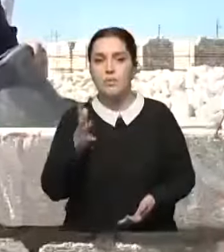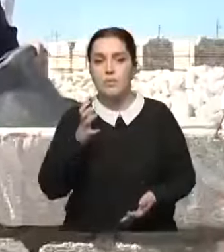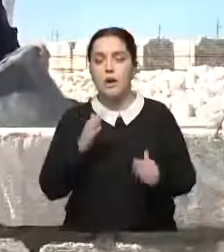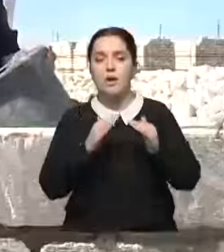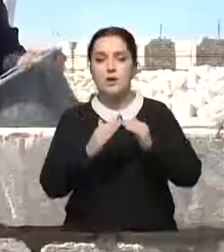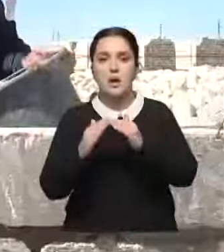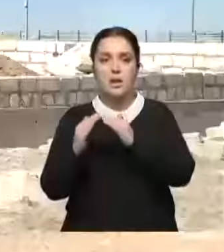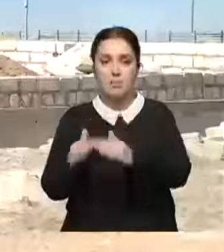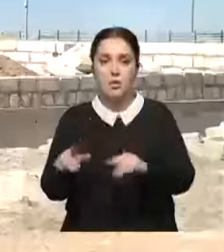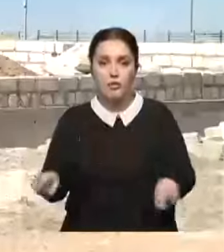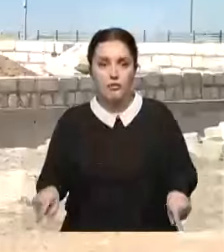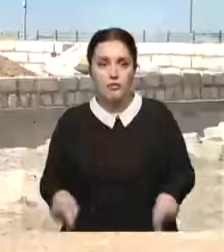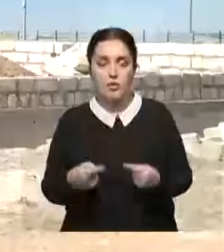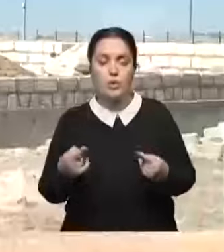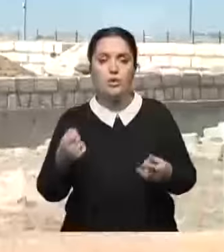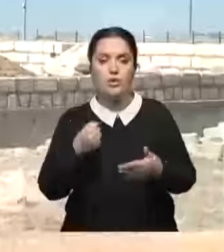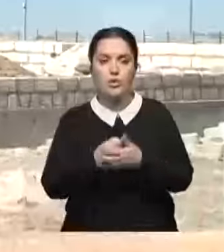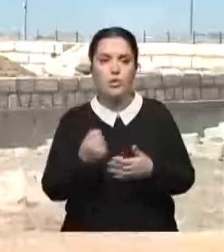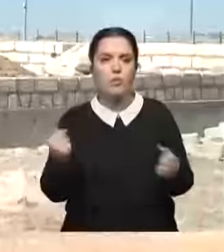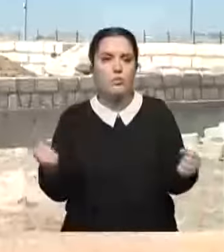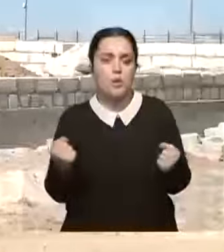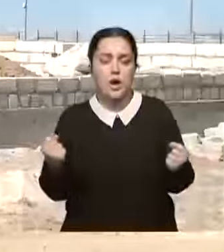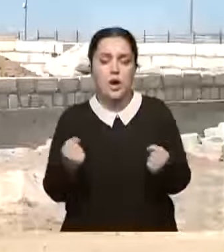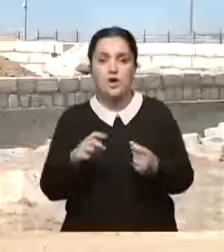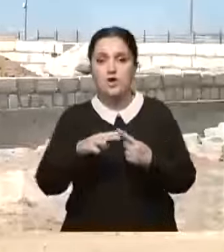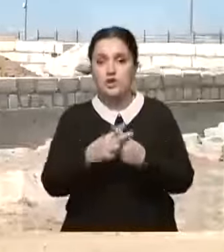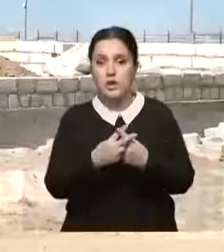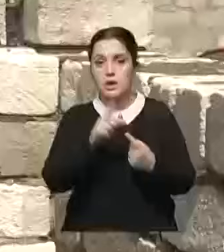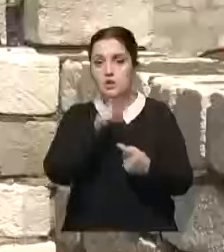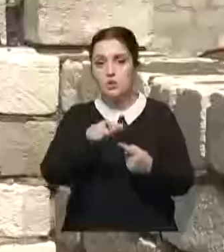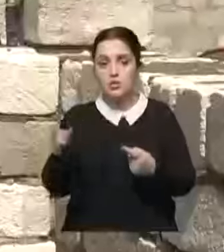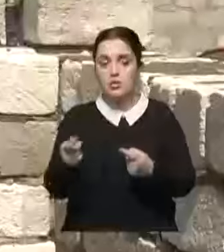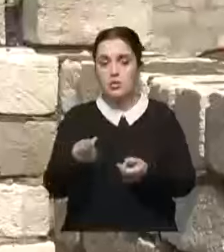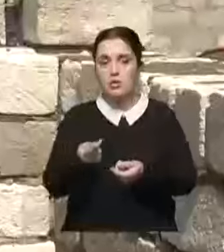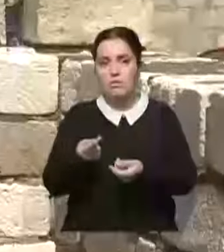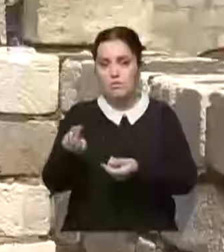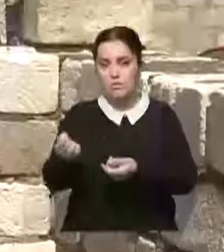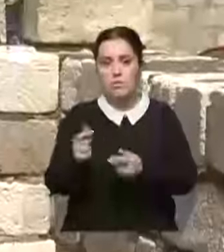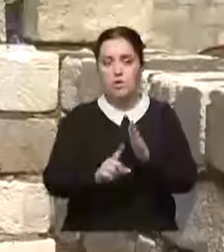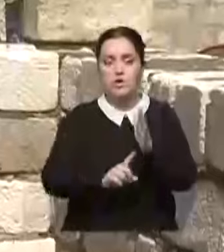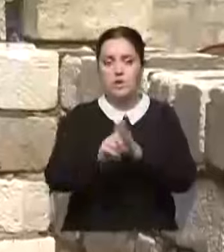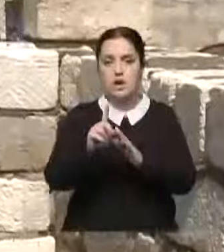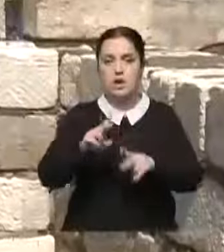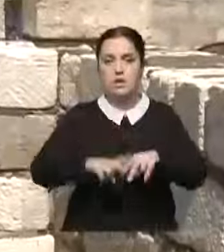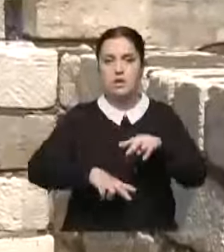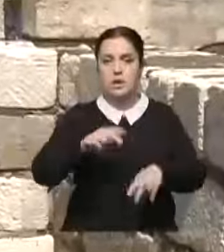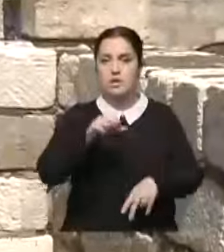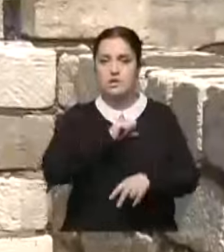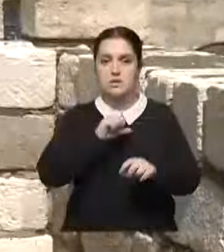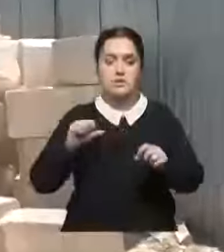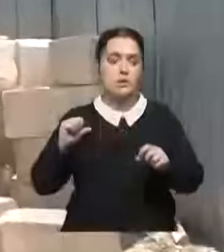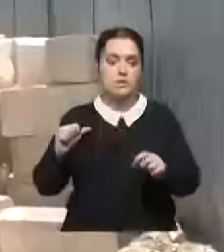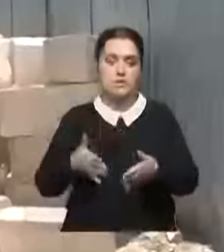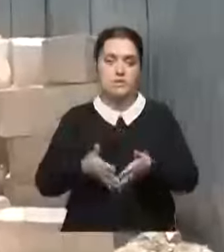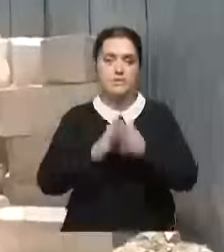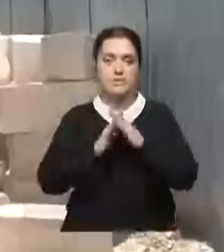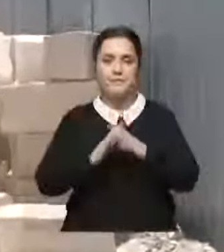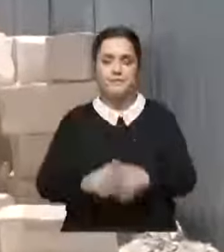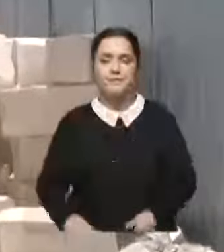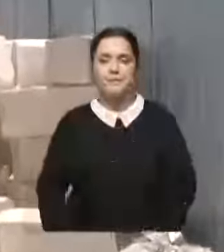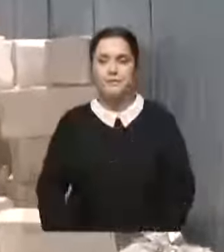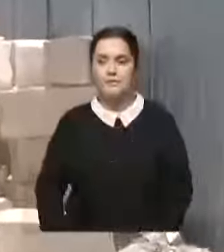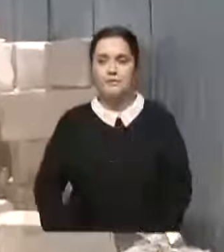И восстановить их нужно до первых морозов. Часть жителей получили компенсацию и приступили к строительству самостоятельно.